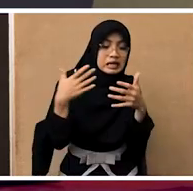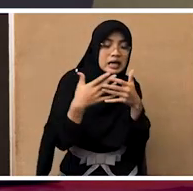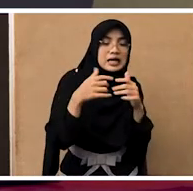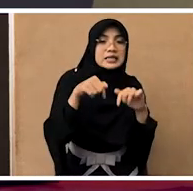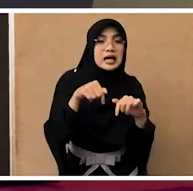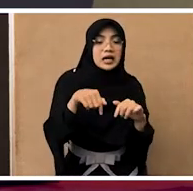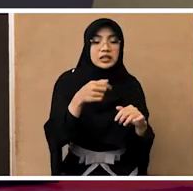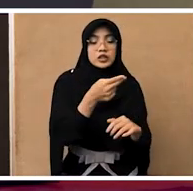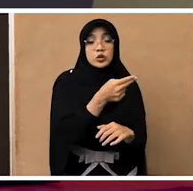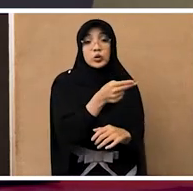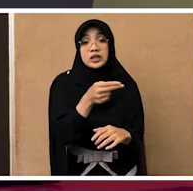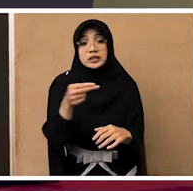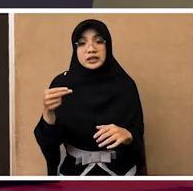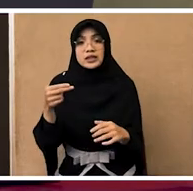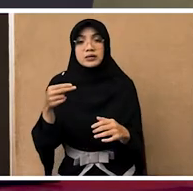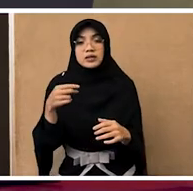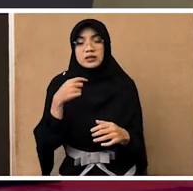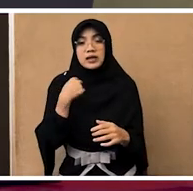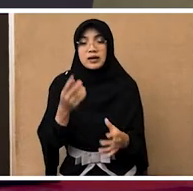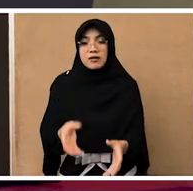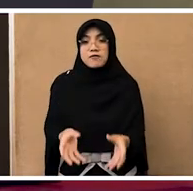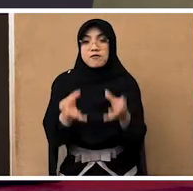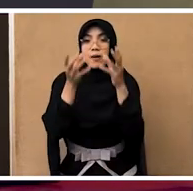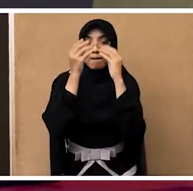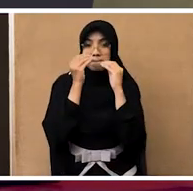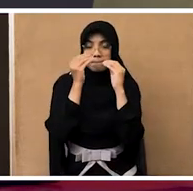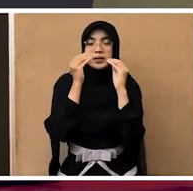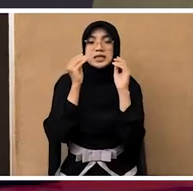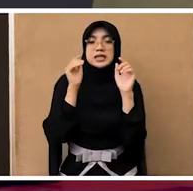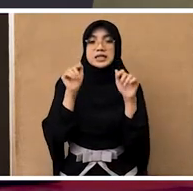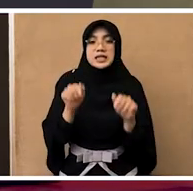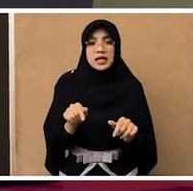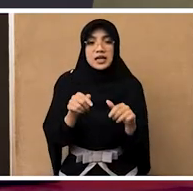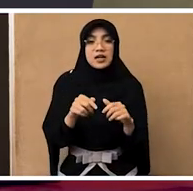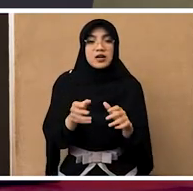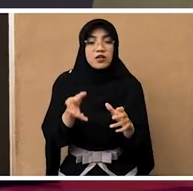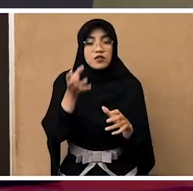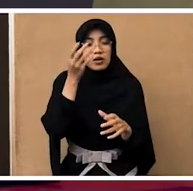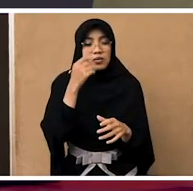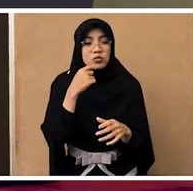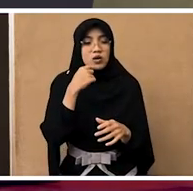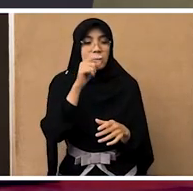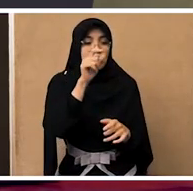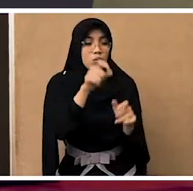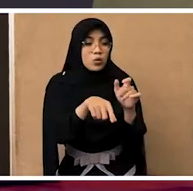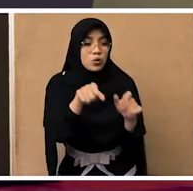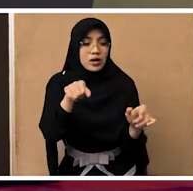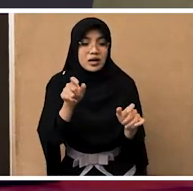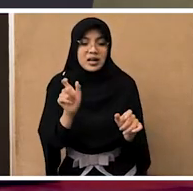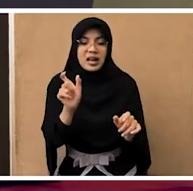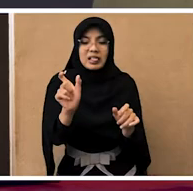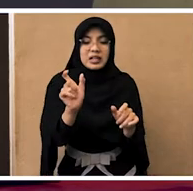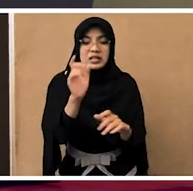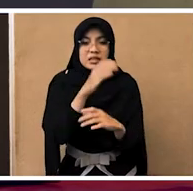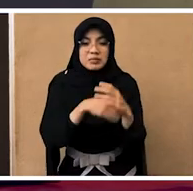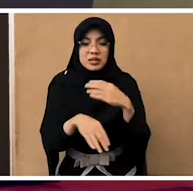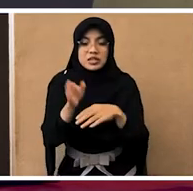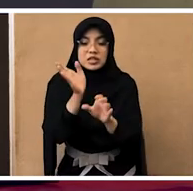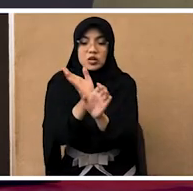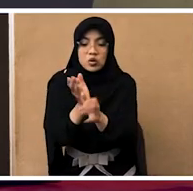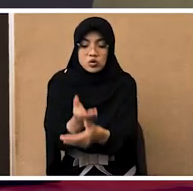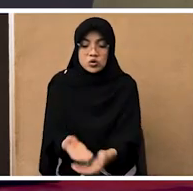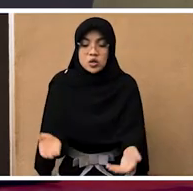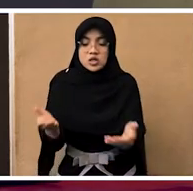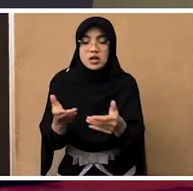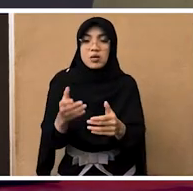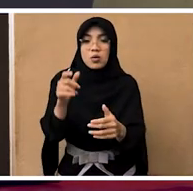di Indonesia sejauh pemahaman saya pemahaman orang kalau mendengar kata disabilitas sosial atau